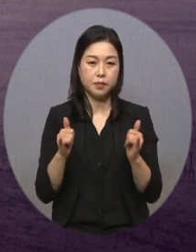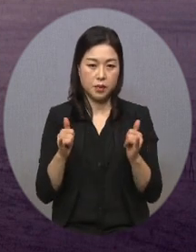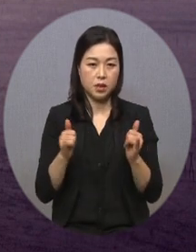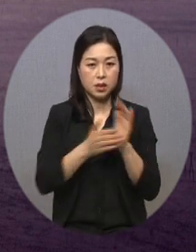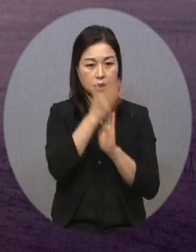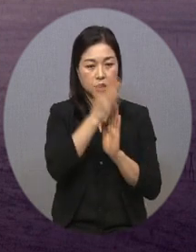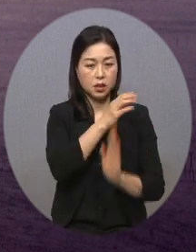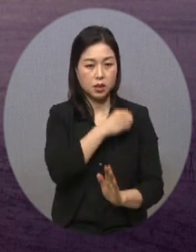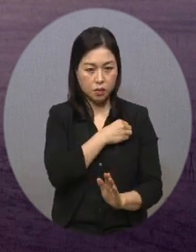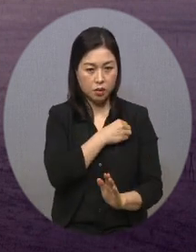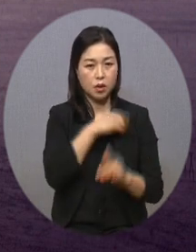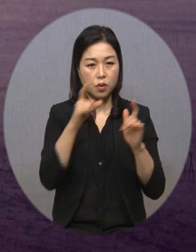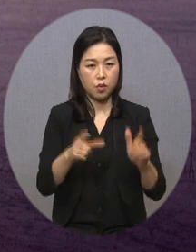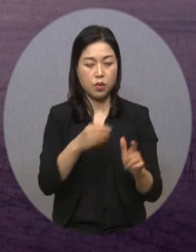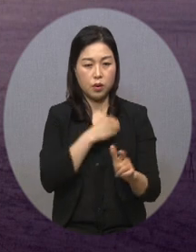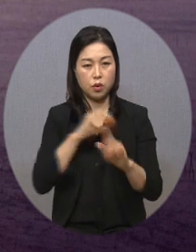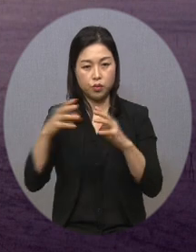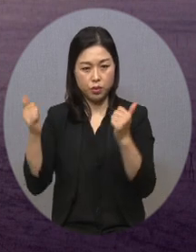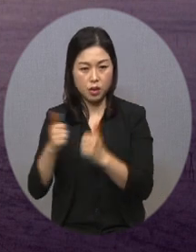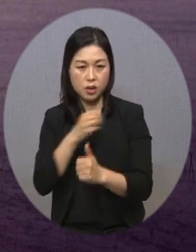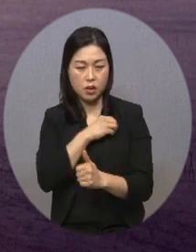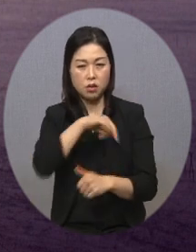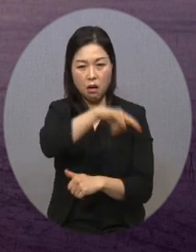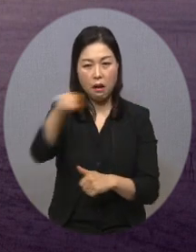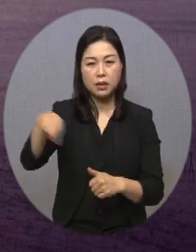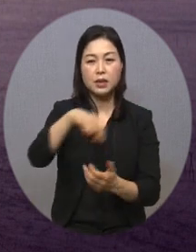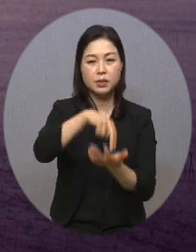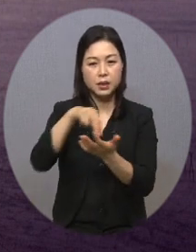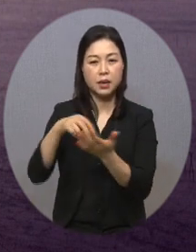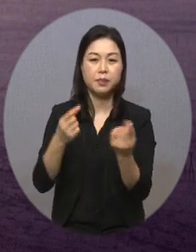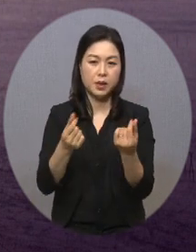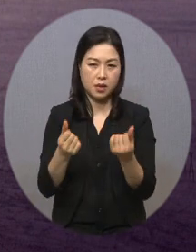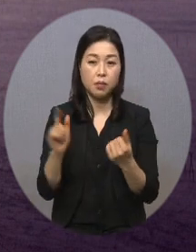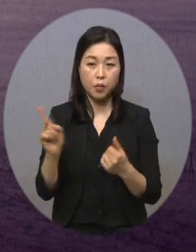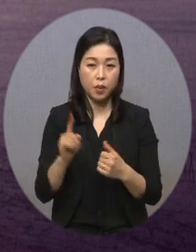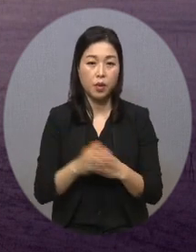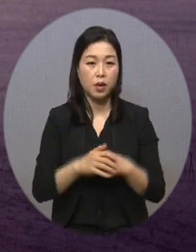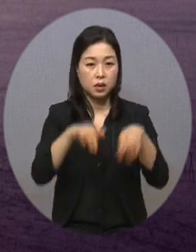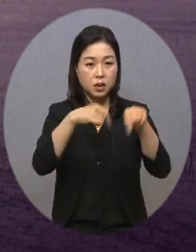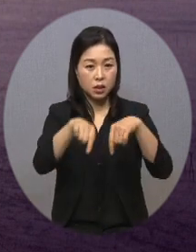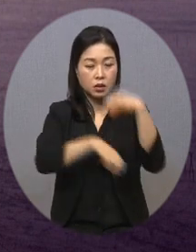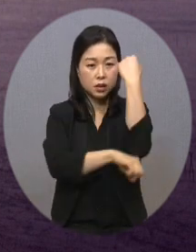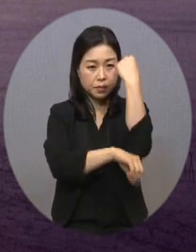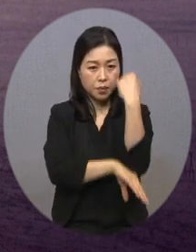시의원, 도의원, 국회의원 입장에 다 마찬가지이겠습니다만은 기본적으로